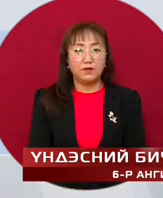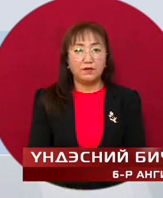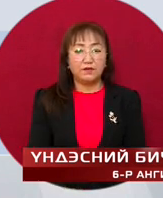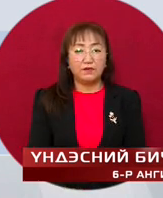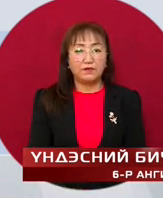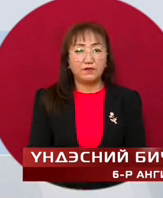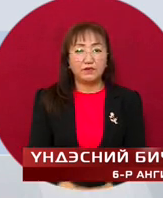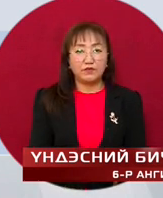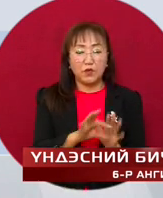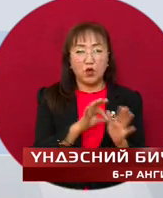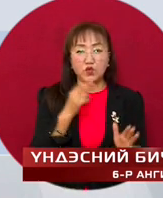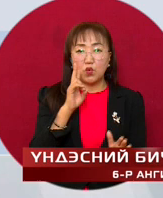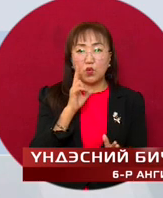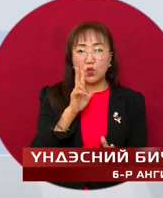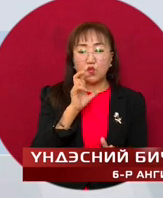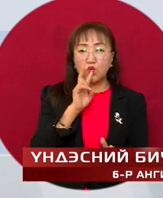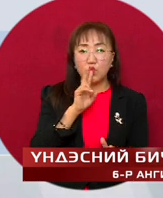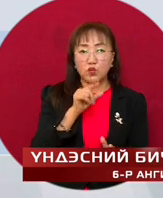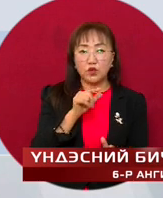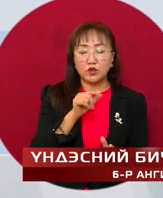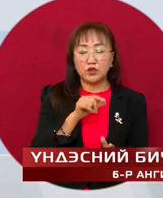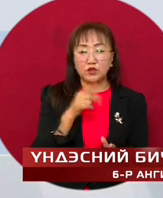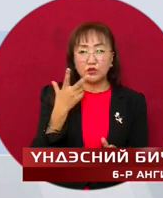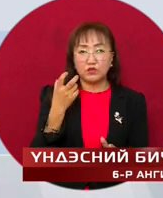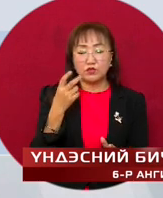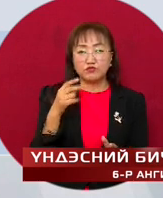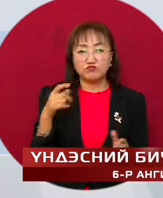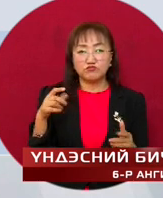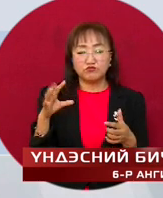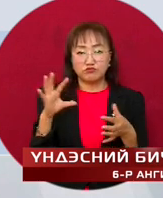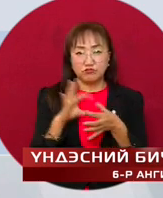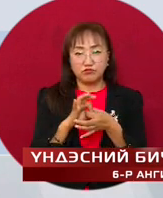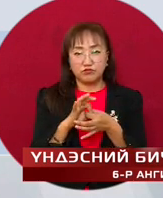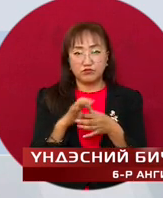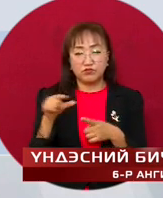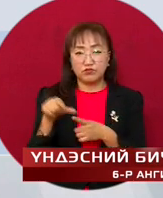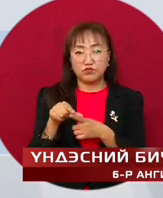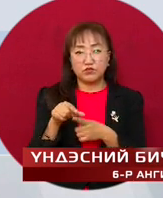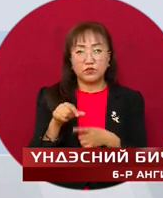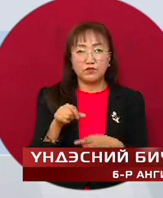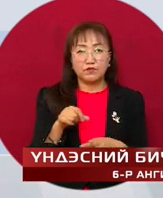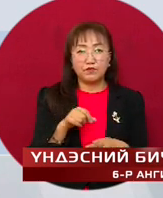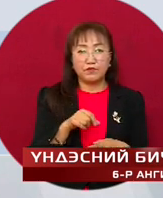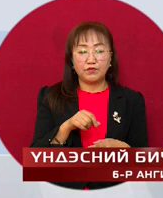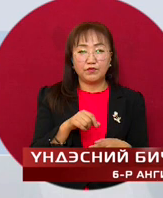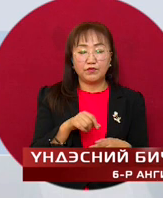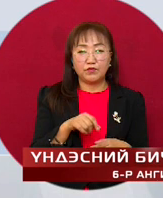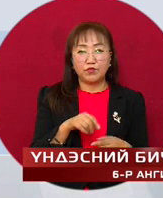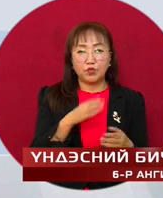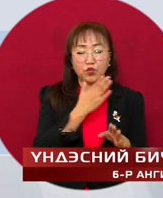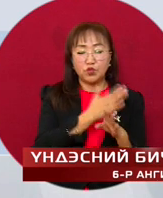За, сонгож авсан гурван үгэнд гурууланд нь энэ хөлбөрийг залгана. За, тэгэхээр гол дүрм маань төгсгөл харгалзахгүй залгах